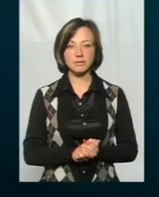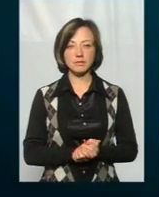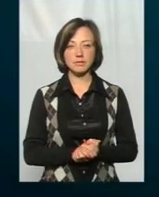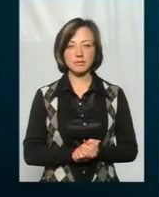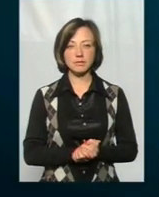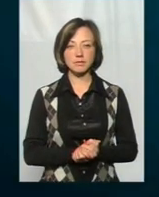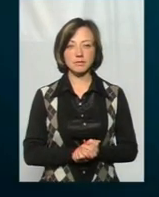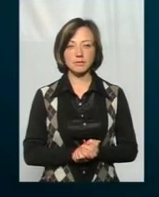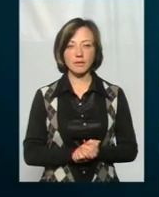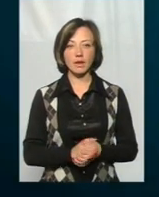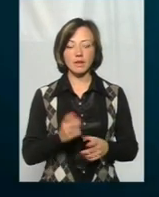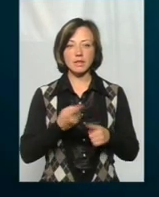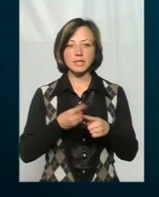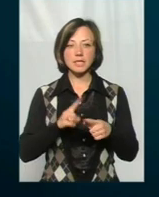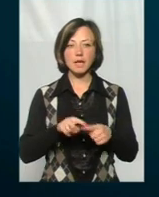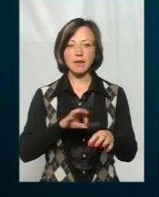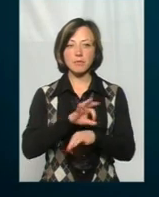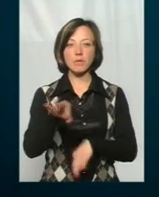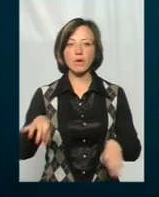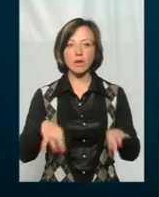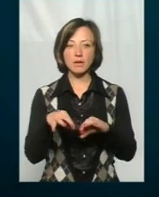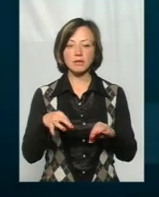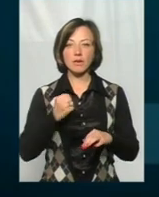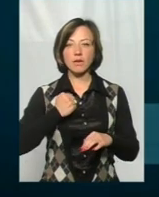Це проект воїнів АТО. Таких коробок скільки, Женя, всього?